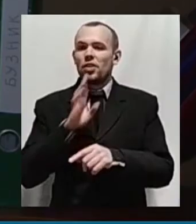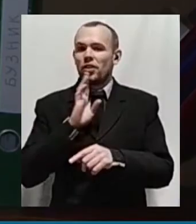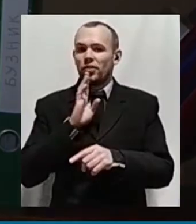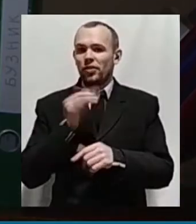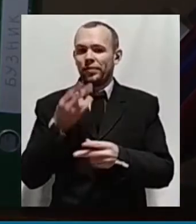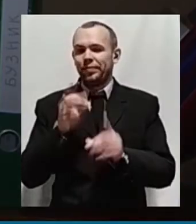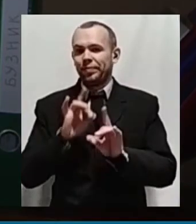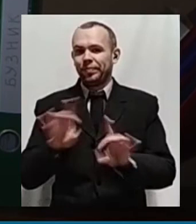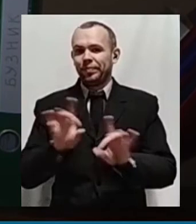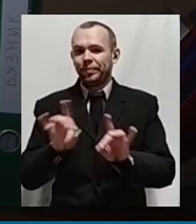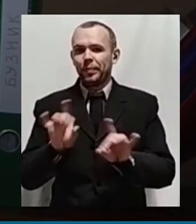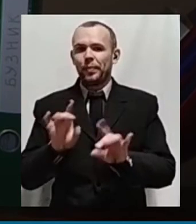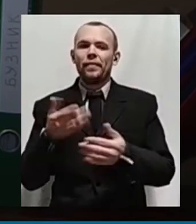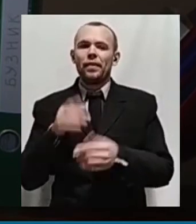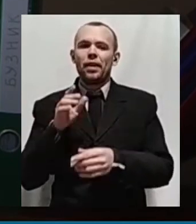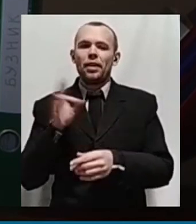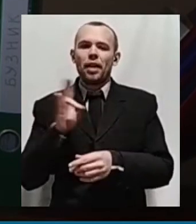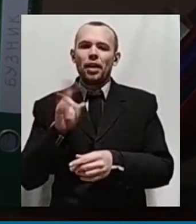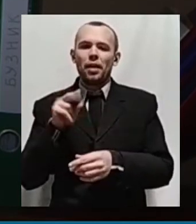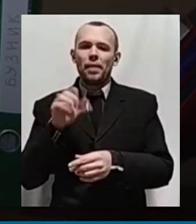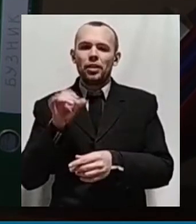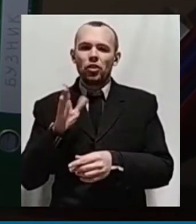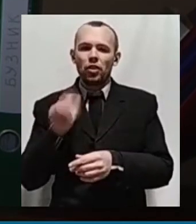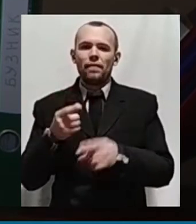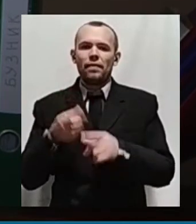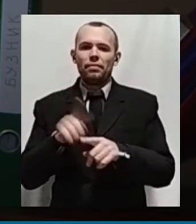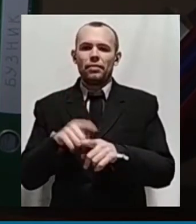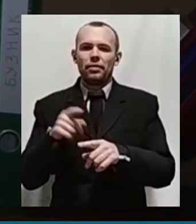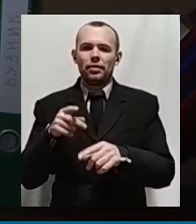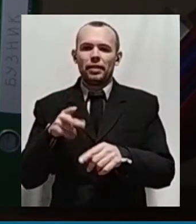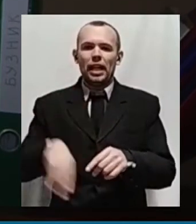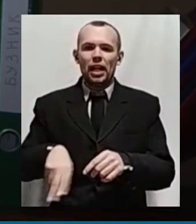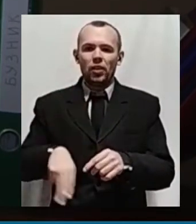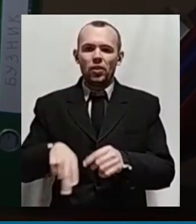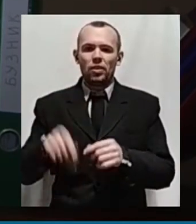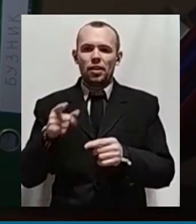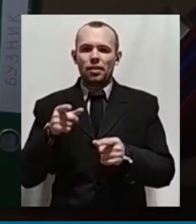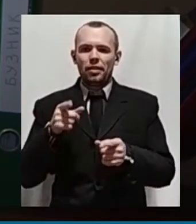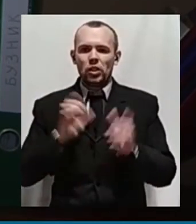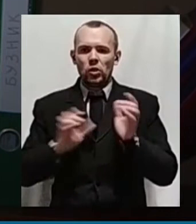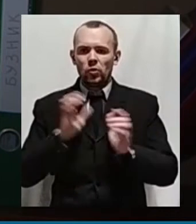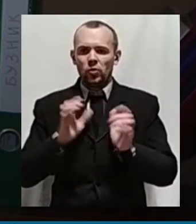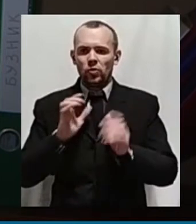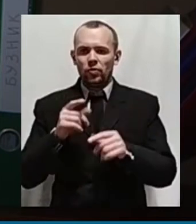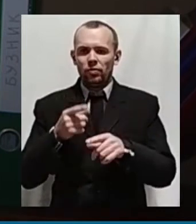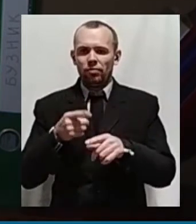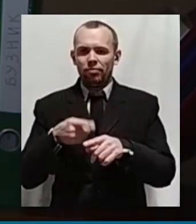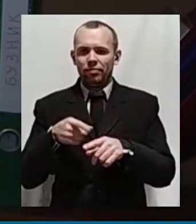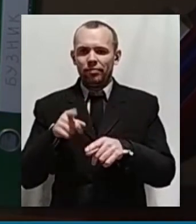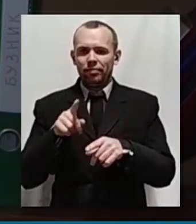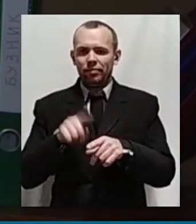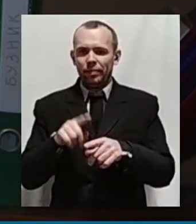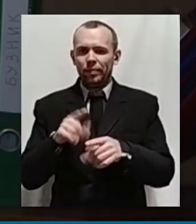Пасічникова. Його приглашали в Швейцарію, там він робив операції, від яких швейцарські лікарі були в